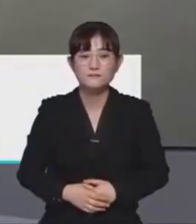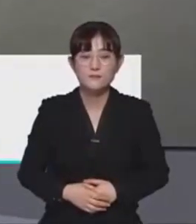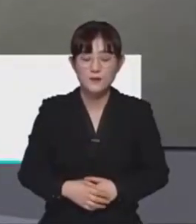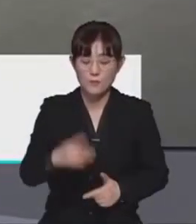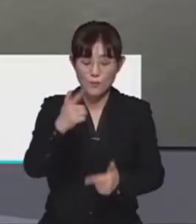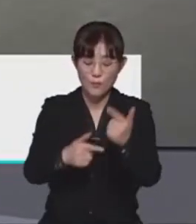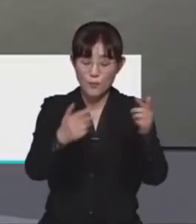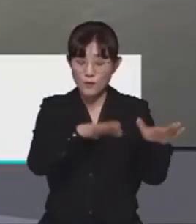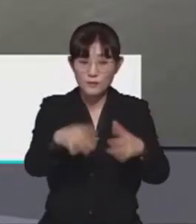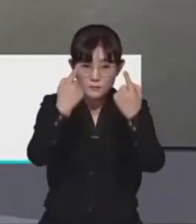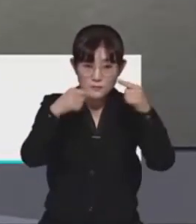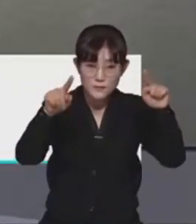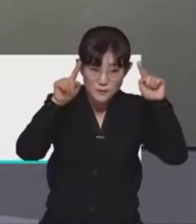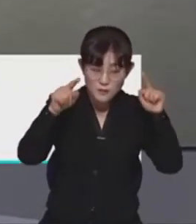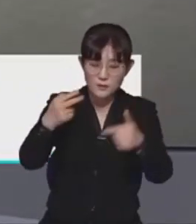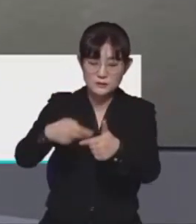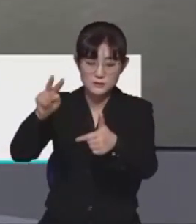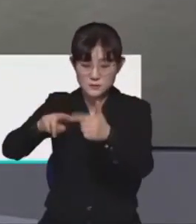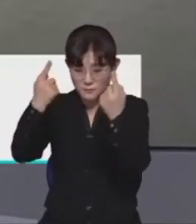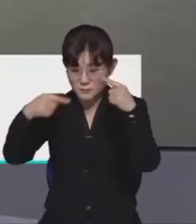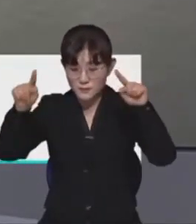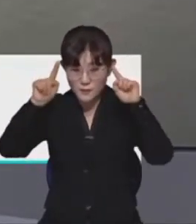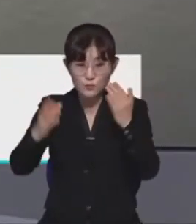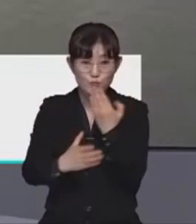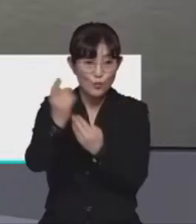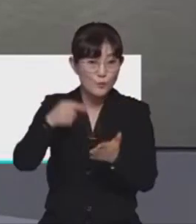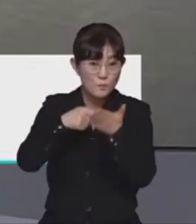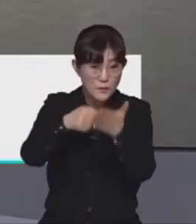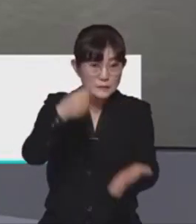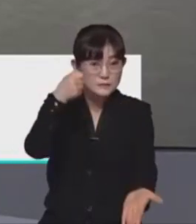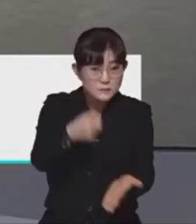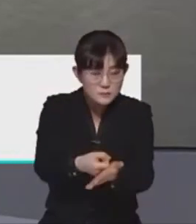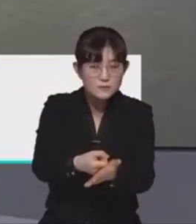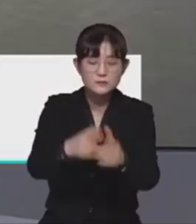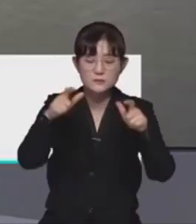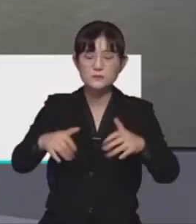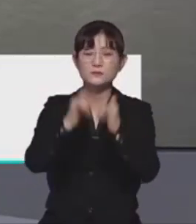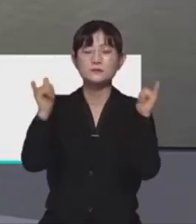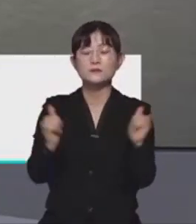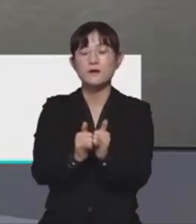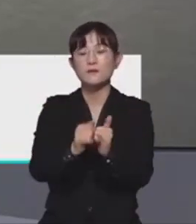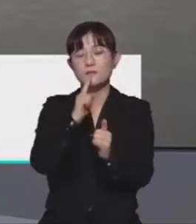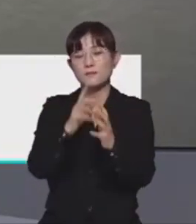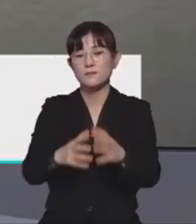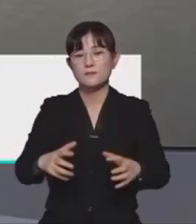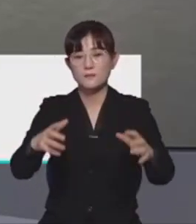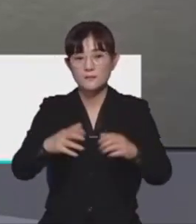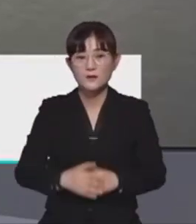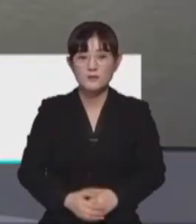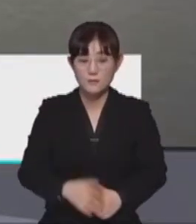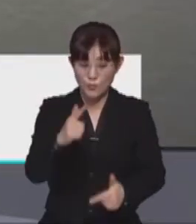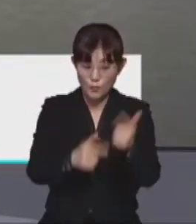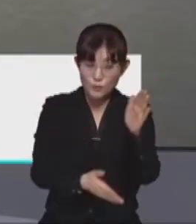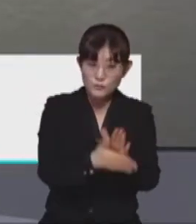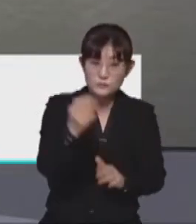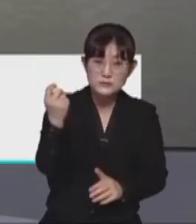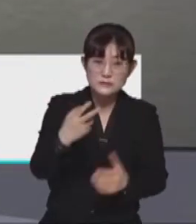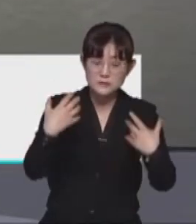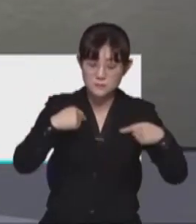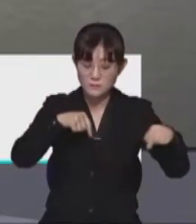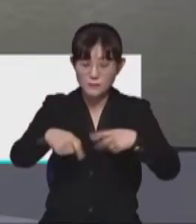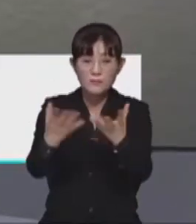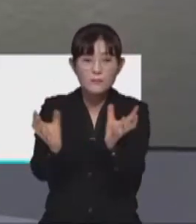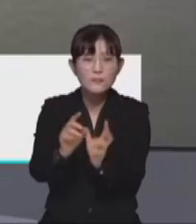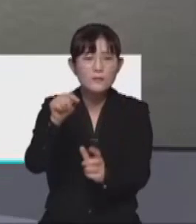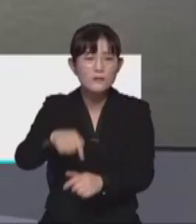국립 목포해양대가 국립 인천대와의 통합을 추진하기로 해 지역사회가 술렁이고 있습니다. 목포시는 물론 지역